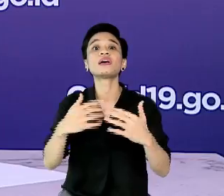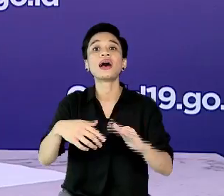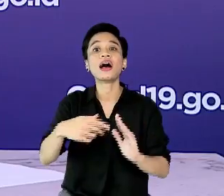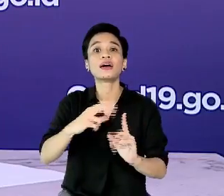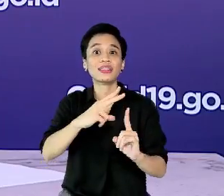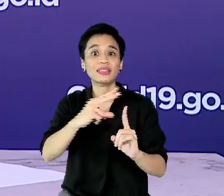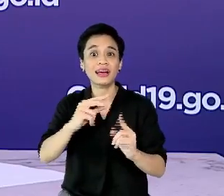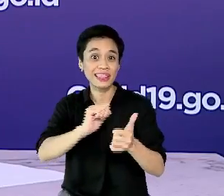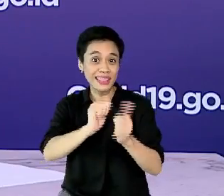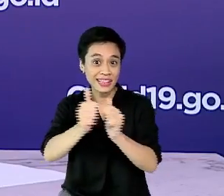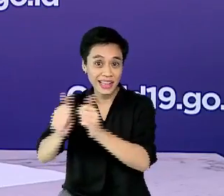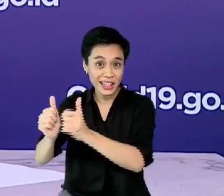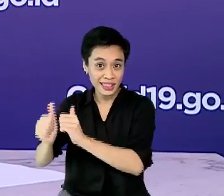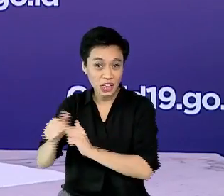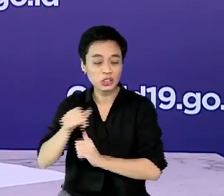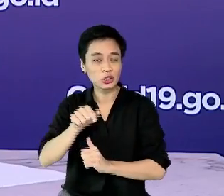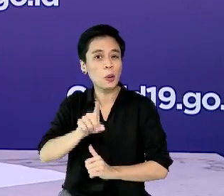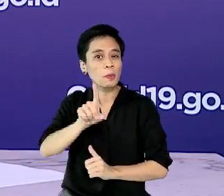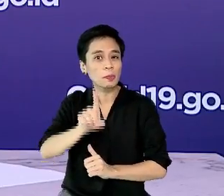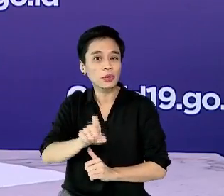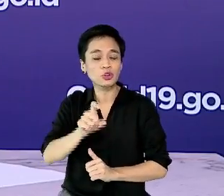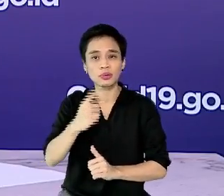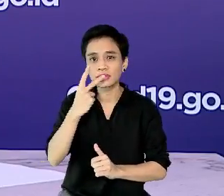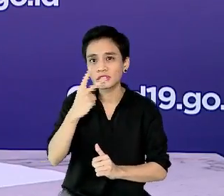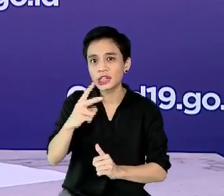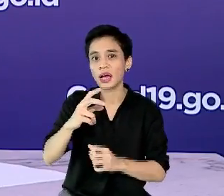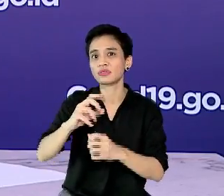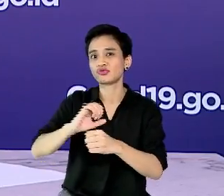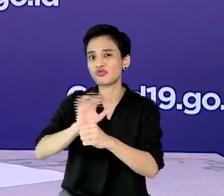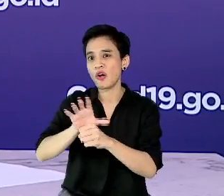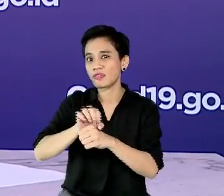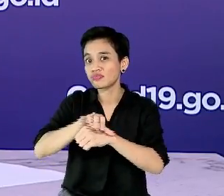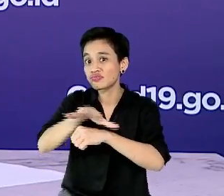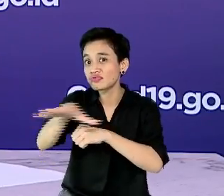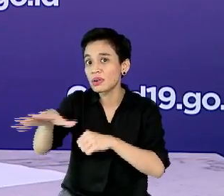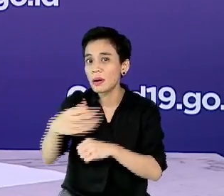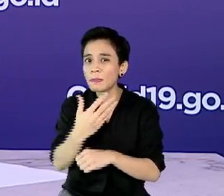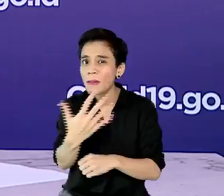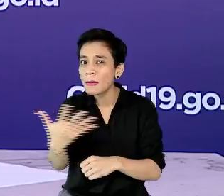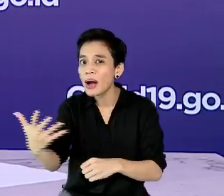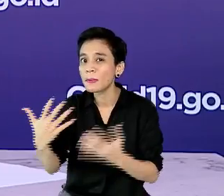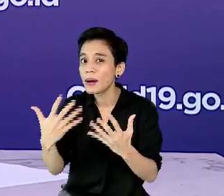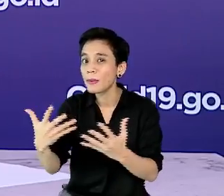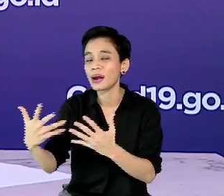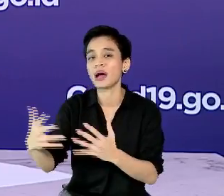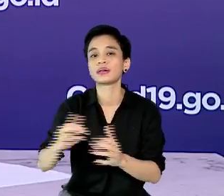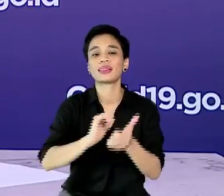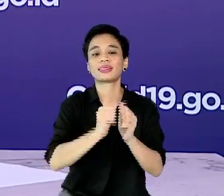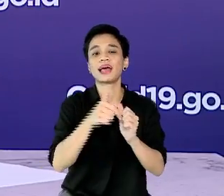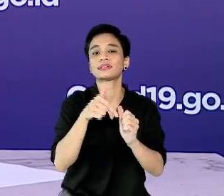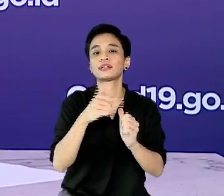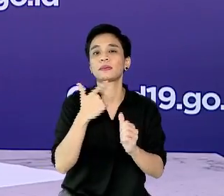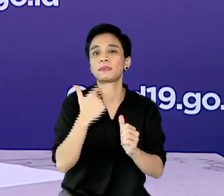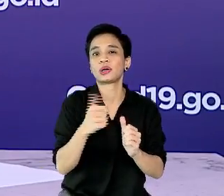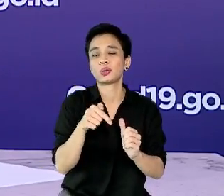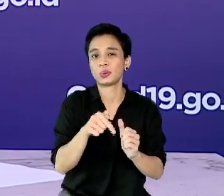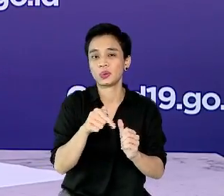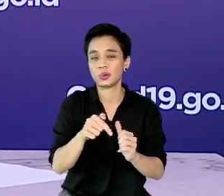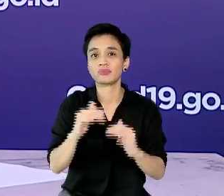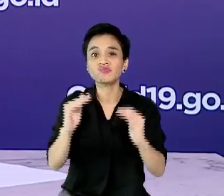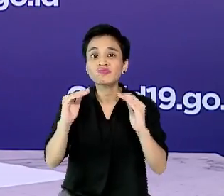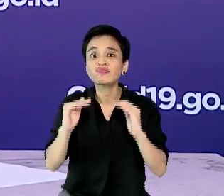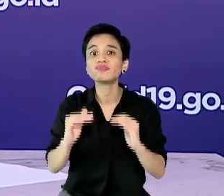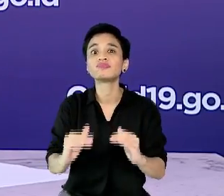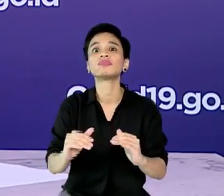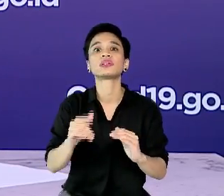sebuah kewajiban dalam rangka menyaring kasus positif sedini mungkin, namun perlu diingat bahwa pemeriksaan